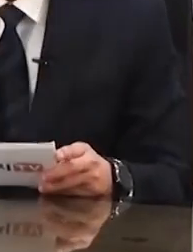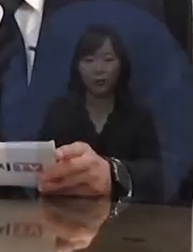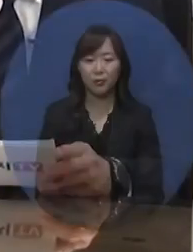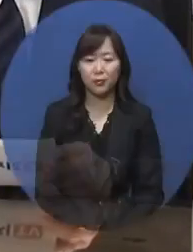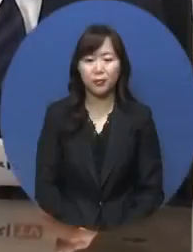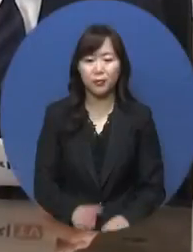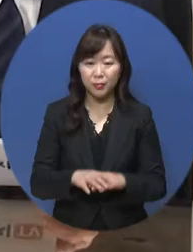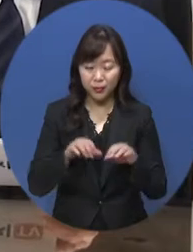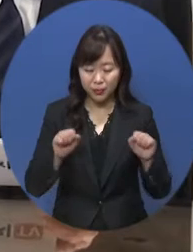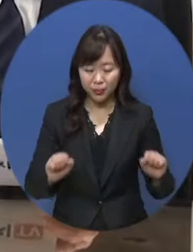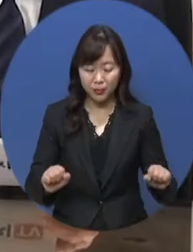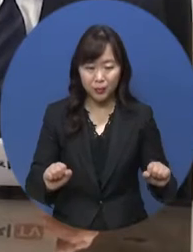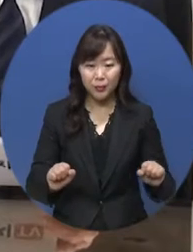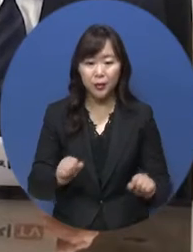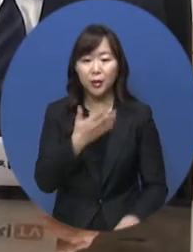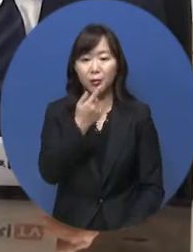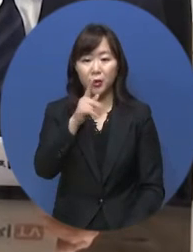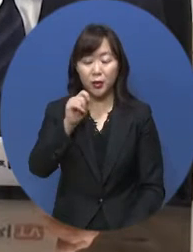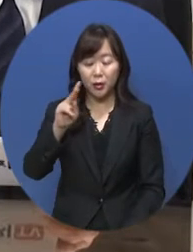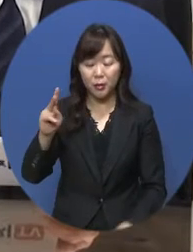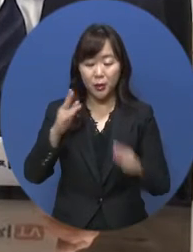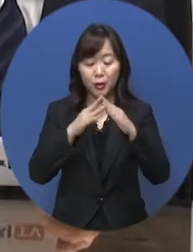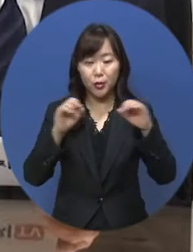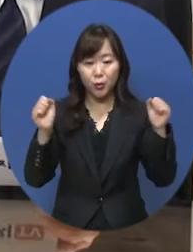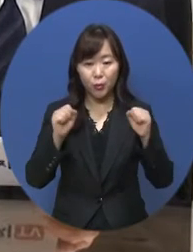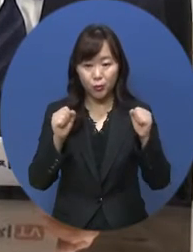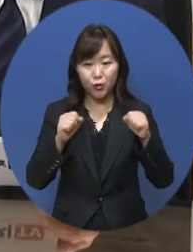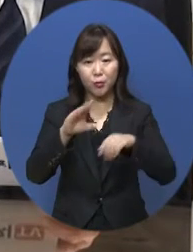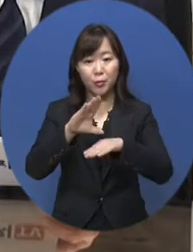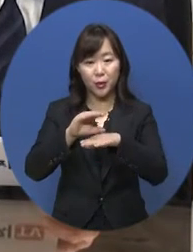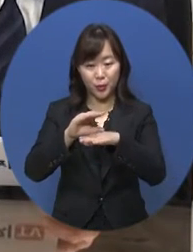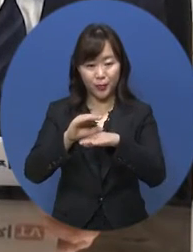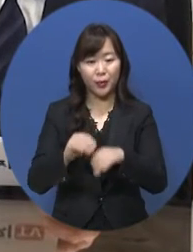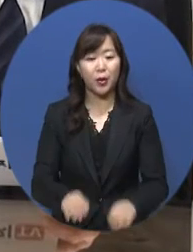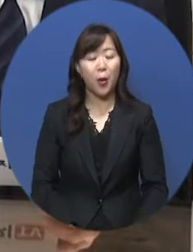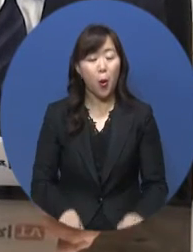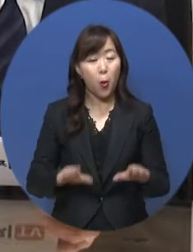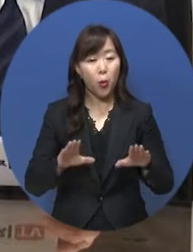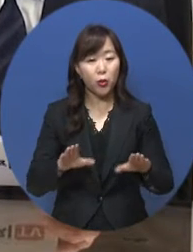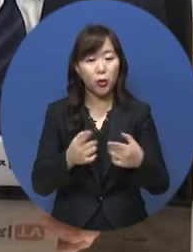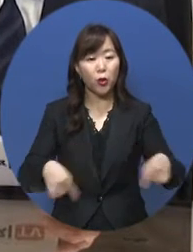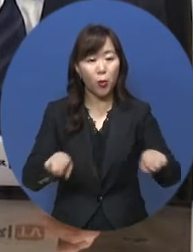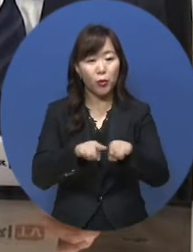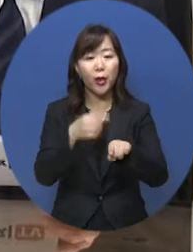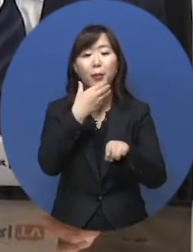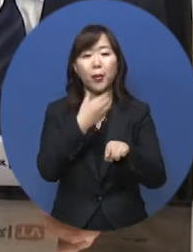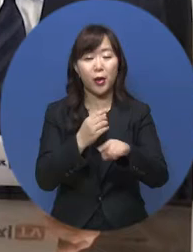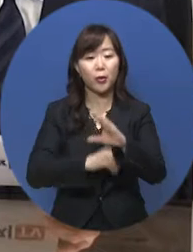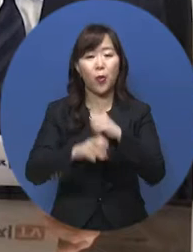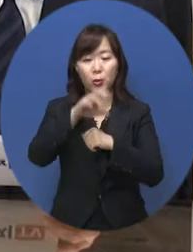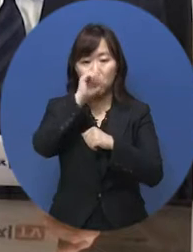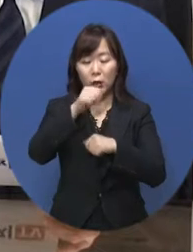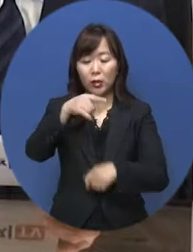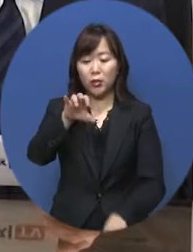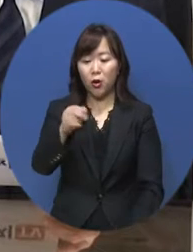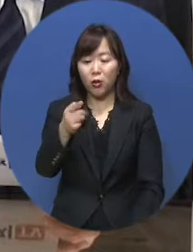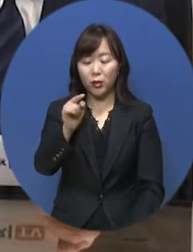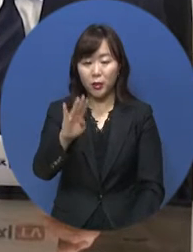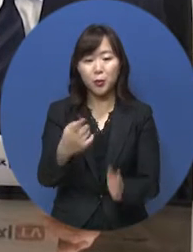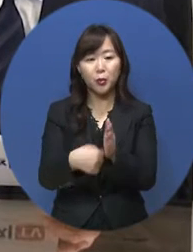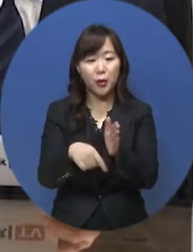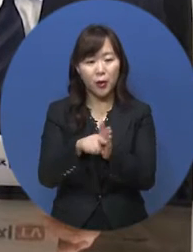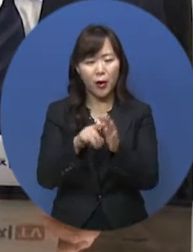안녕하십니까. 복지TV 전북방송 보도국장 여정수입니다. 오늘은 더불어 행복한, 더 좋은 정읍을 만들기